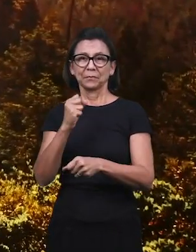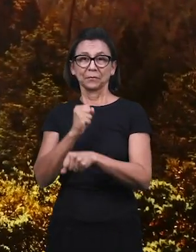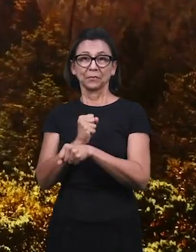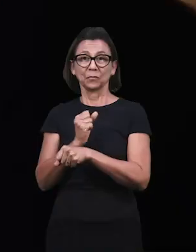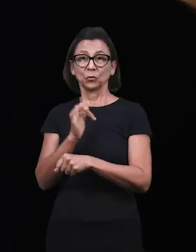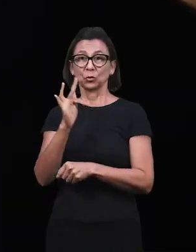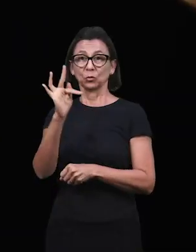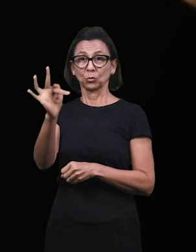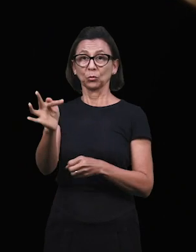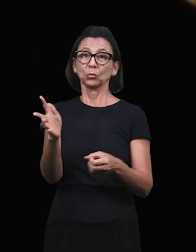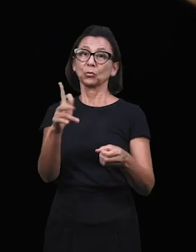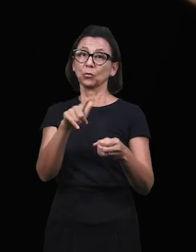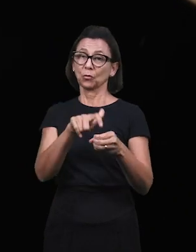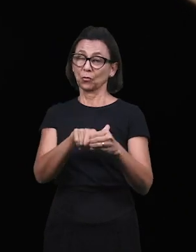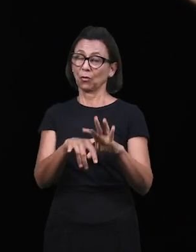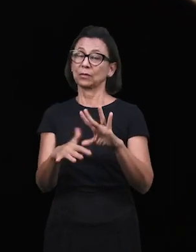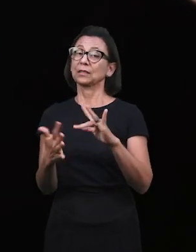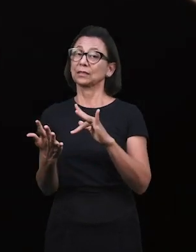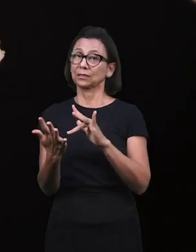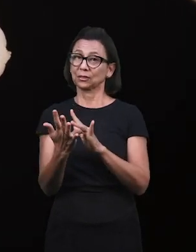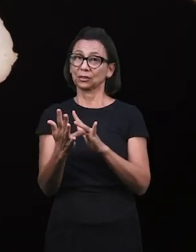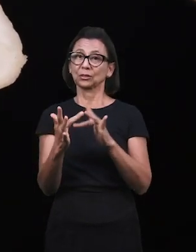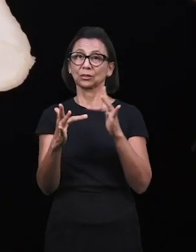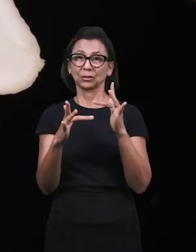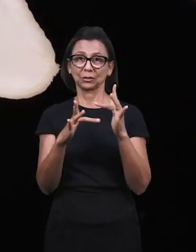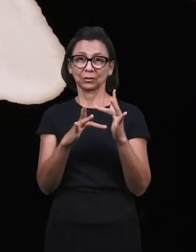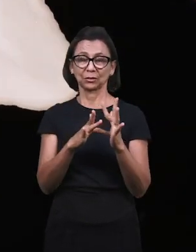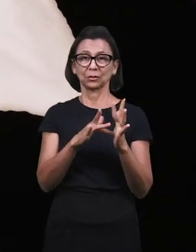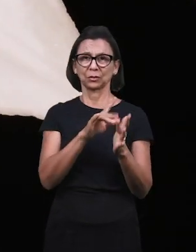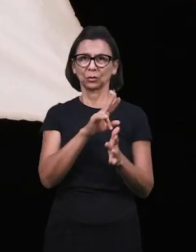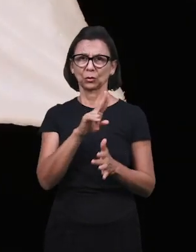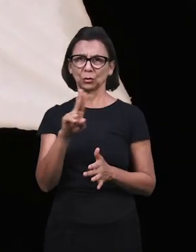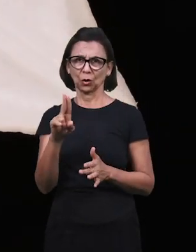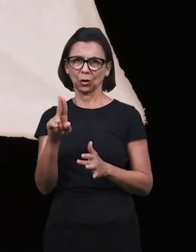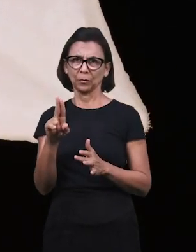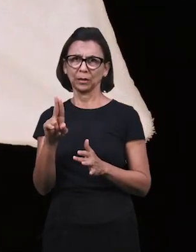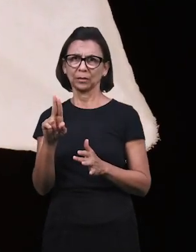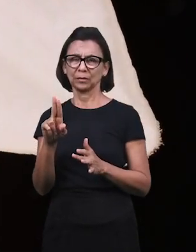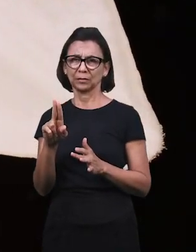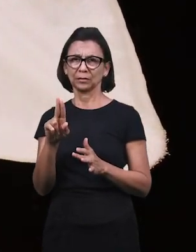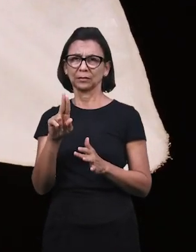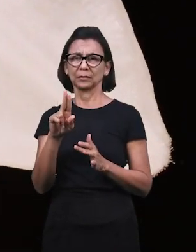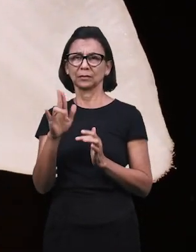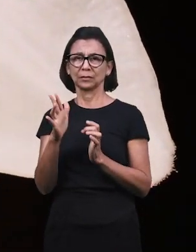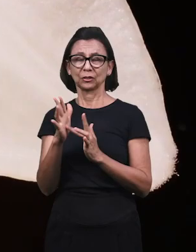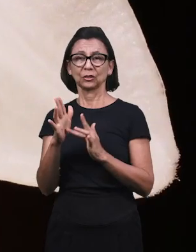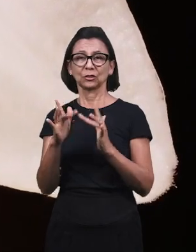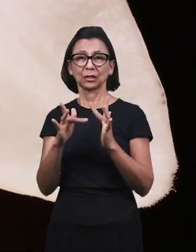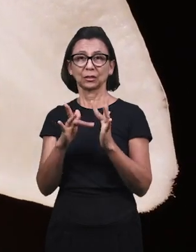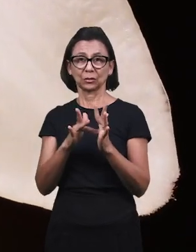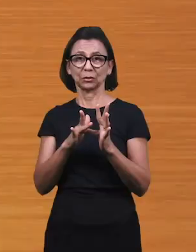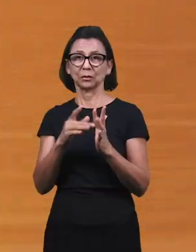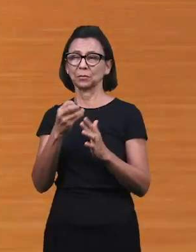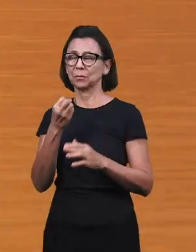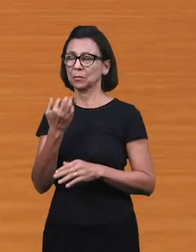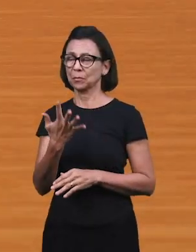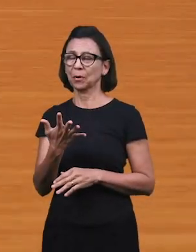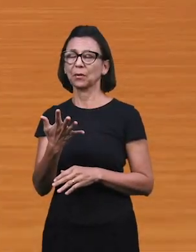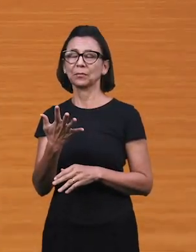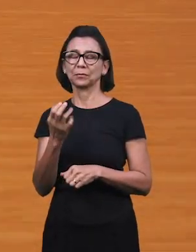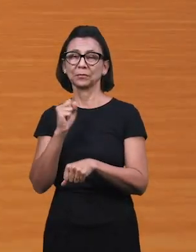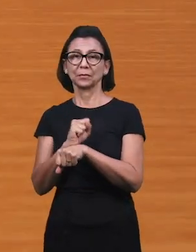porvir. Nome bom, doce a fé,